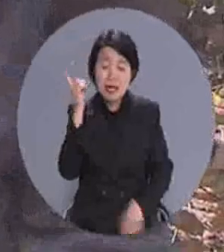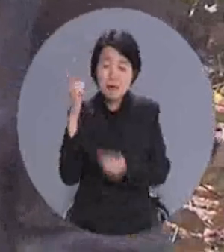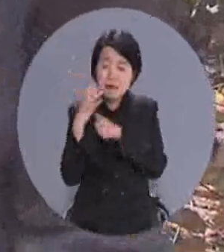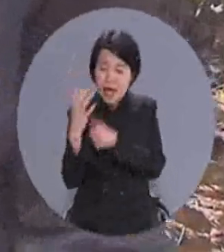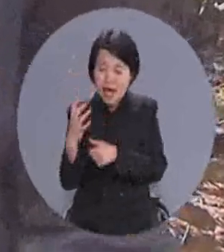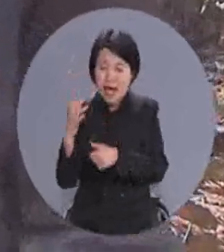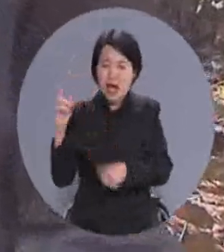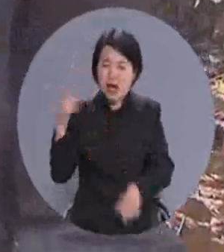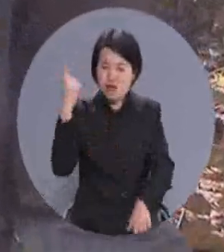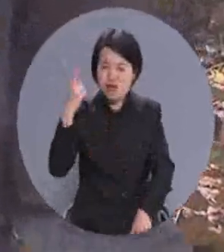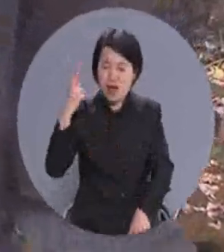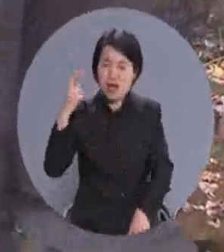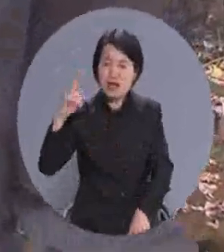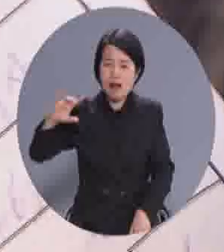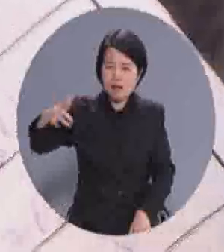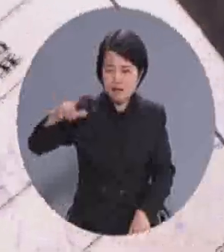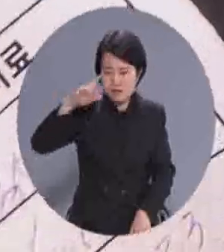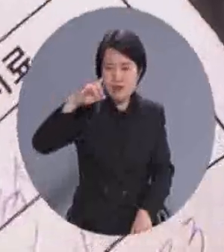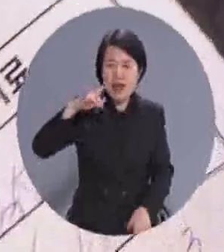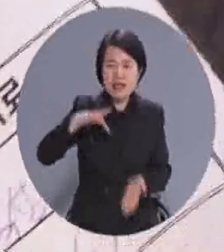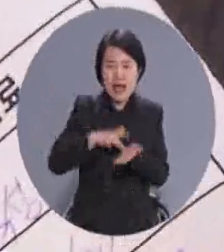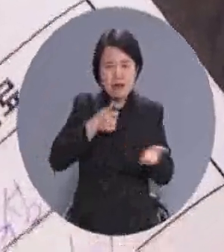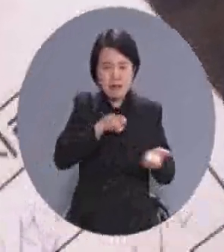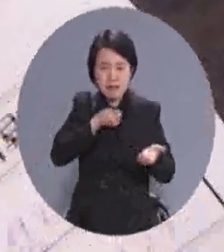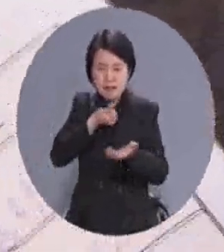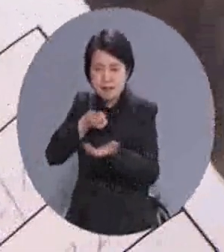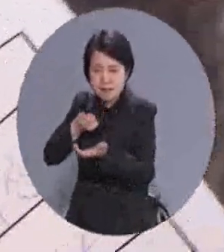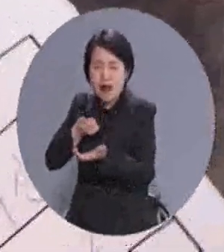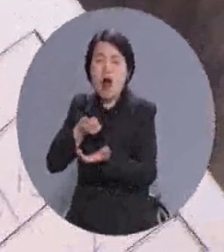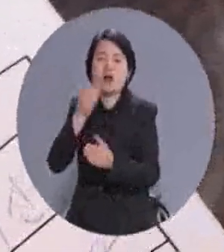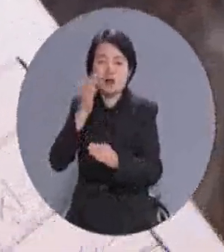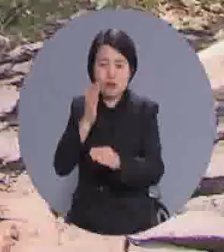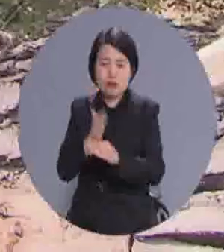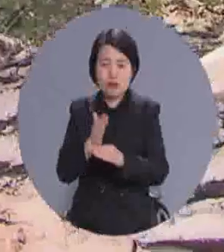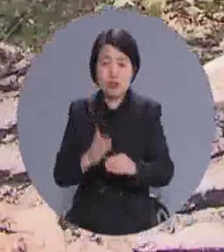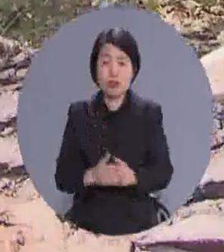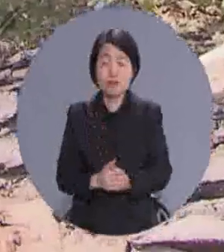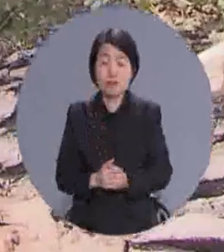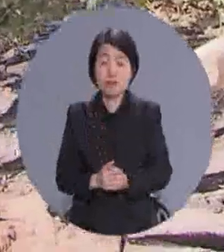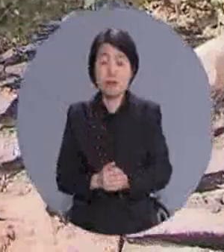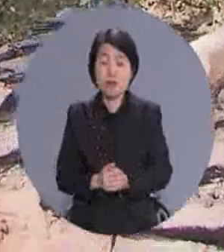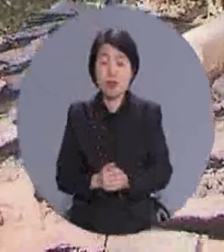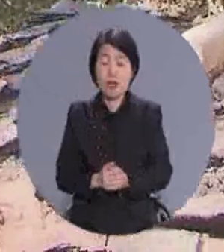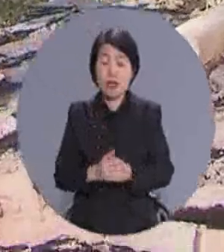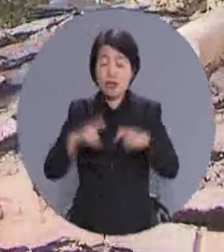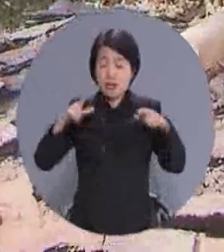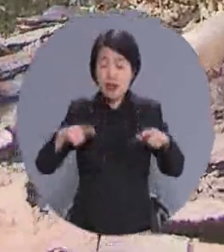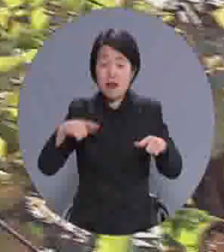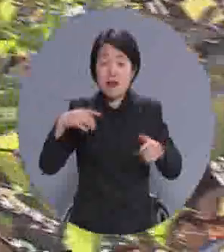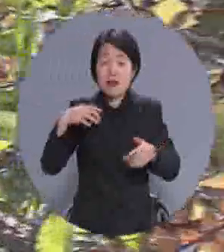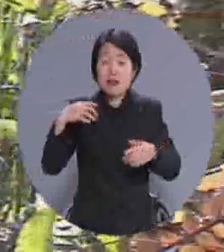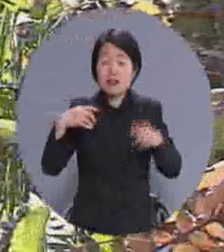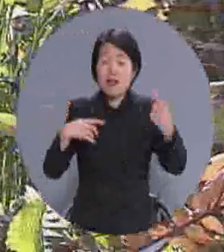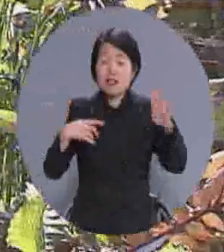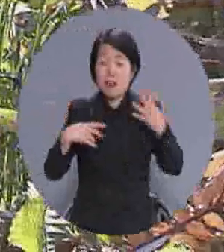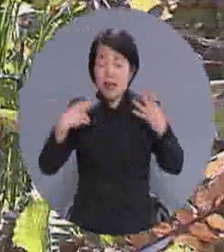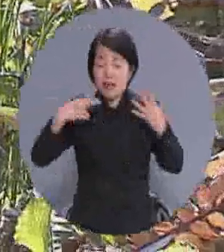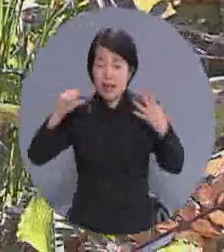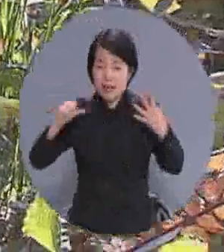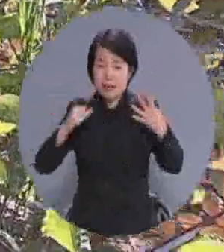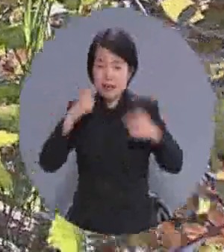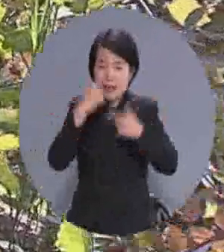헬기와 드론 등을 동원한 신속한 압축 방제 작업에 착수했습니다. 관내 1,400여 헥타르 면적의 산림에